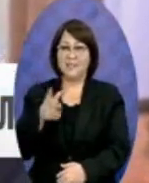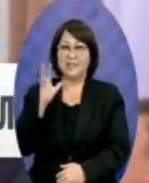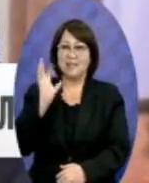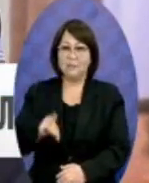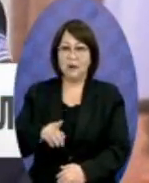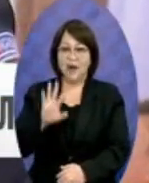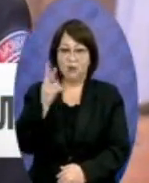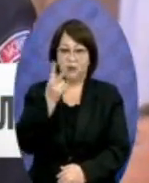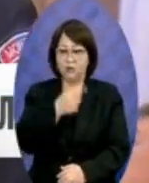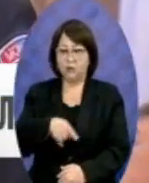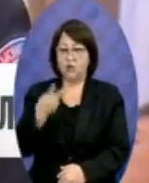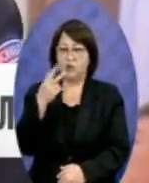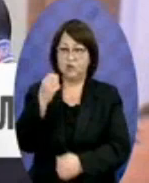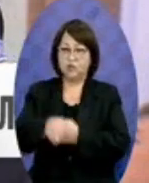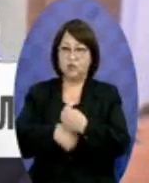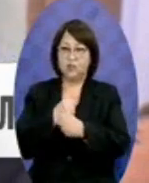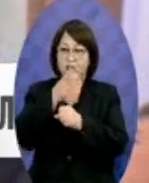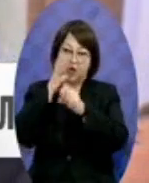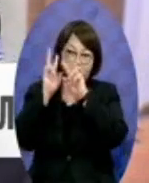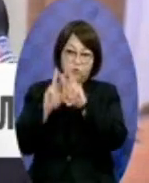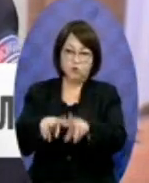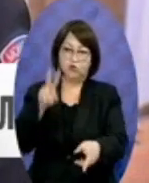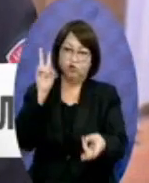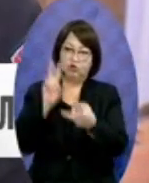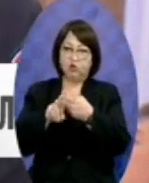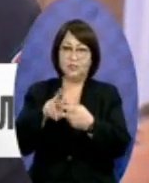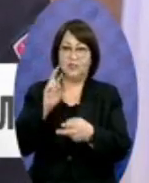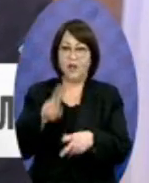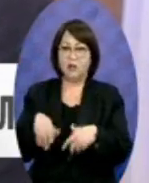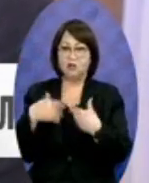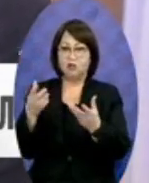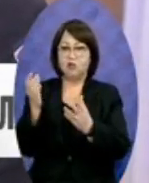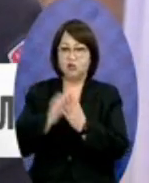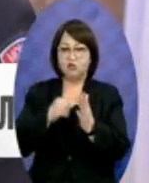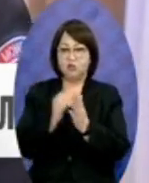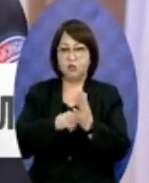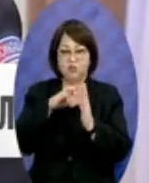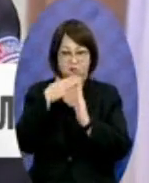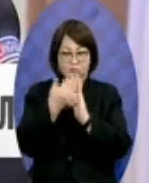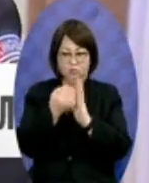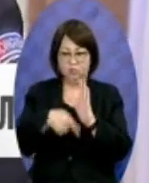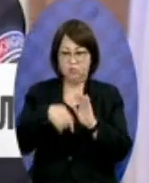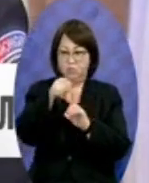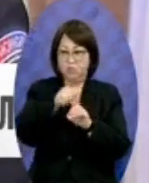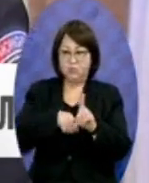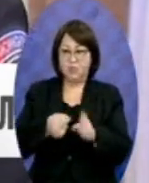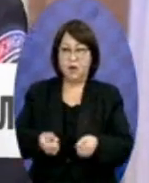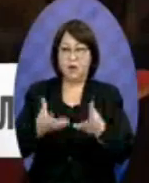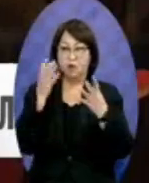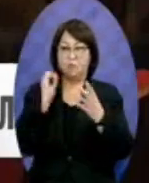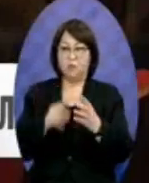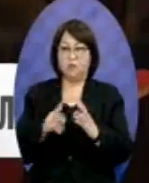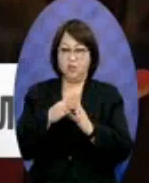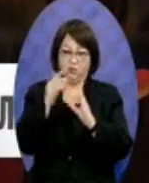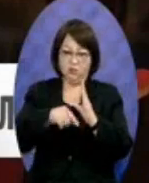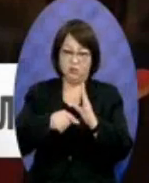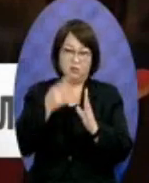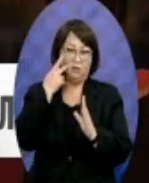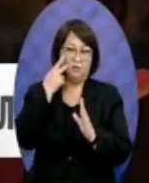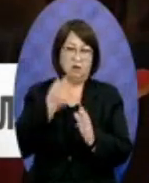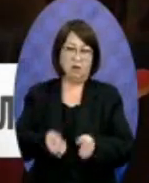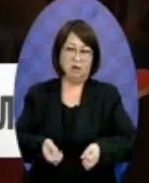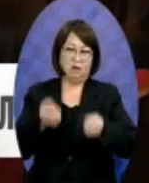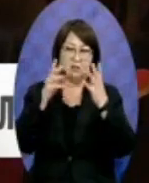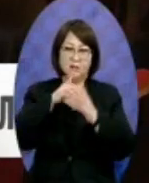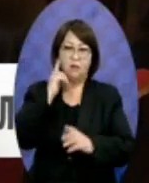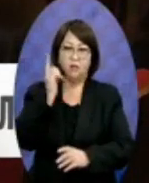түүнээс 20 жил бүхнээ сайн 20 хаа шийтгэхээр хуульч зааж өгсөн байдаг. Ахын хүрээнд хөвчлөн энэ төрлийн гэмтрийг үлдгэж байгаа. Залуус гэр